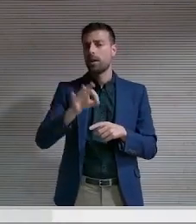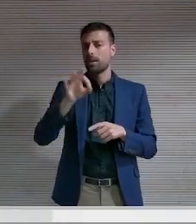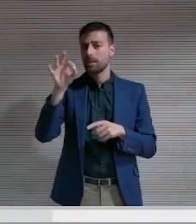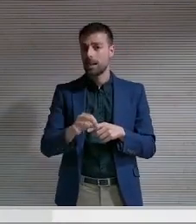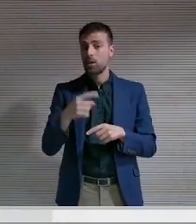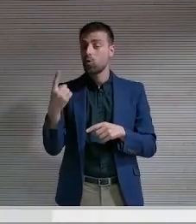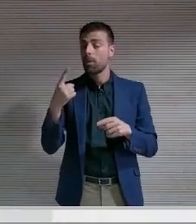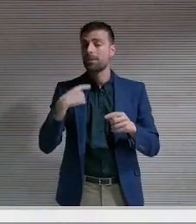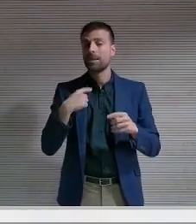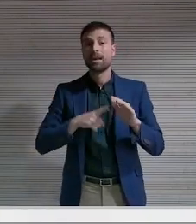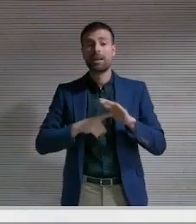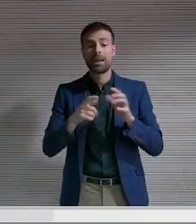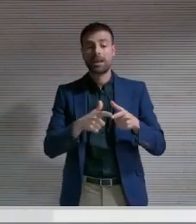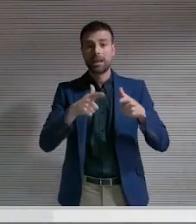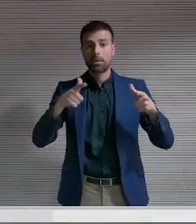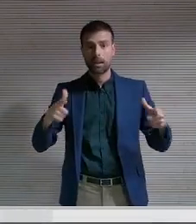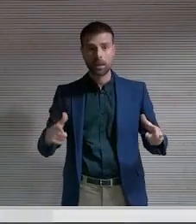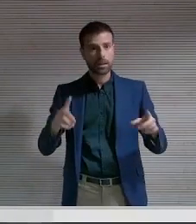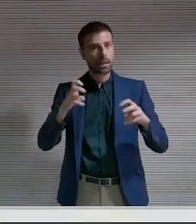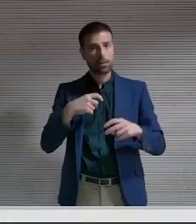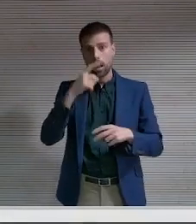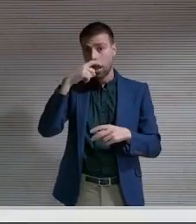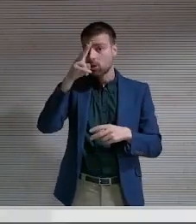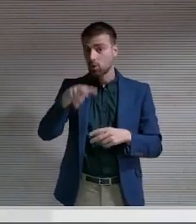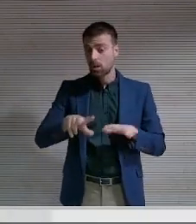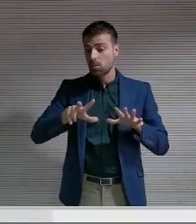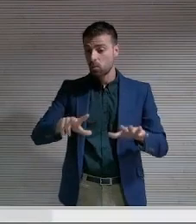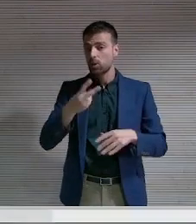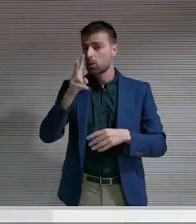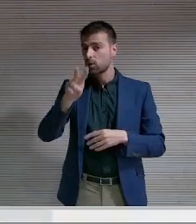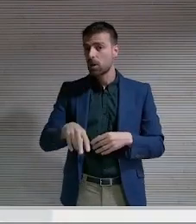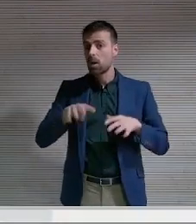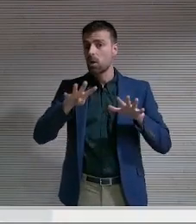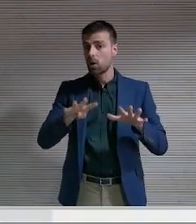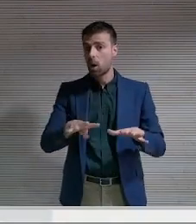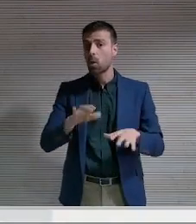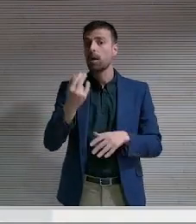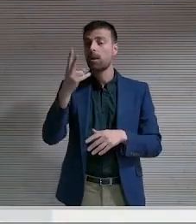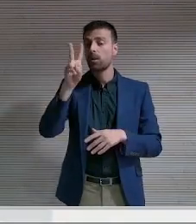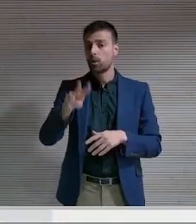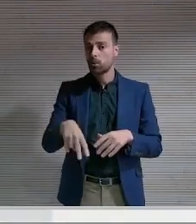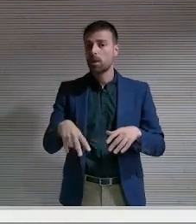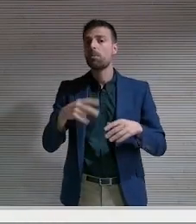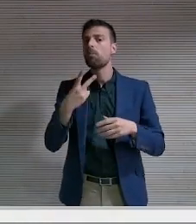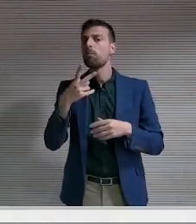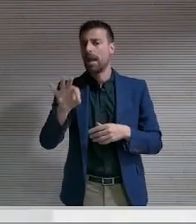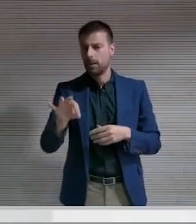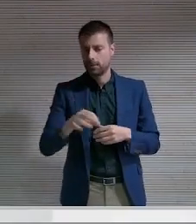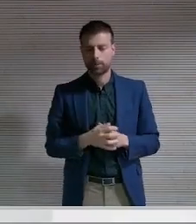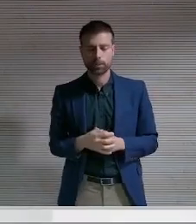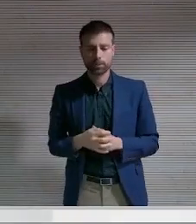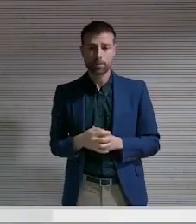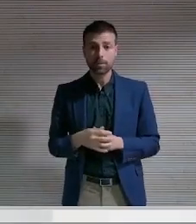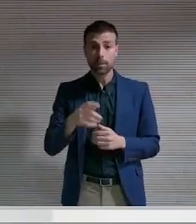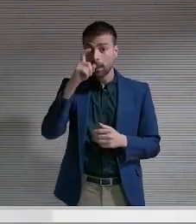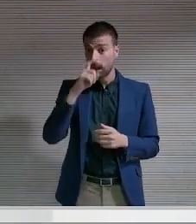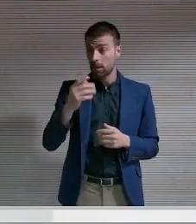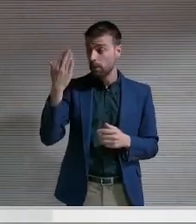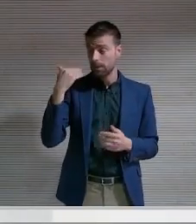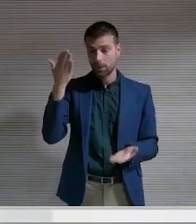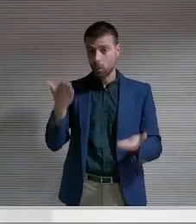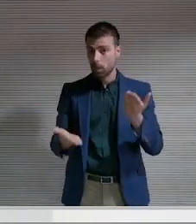només incrementada només als anys 2008, 2009 i 2020. Respecte a l'any passat,